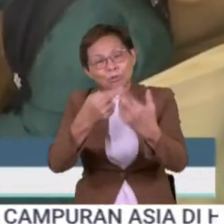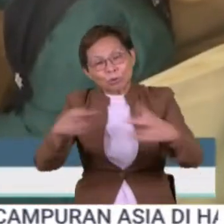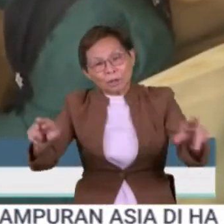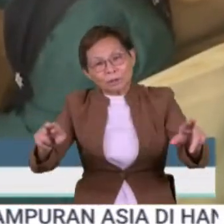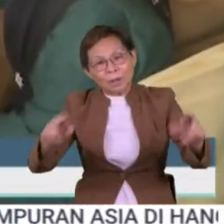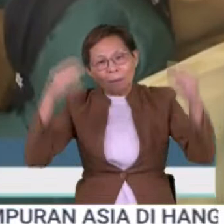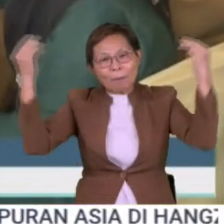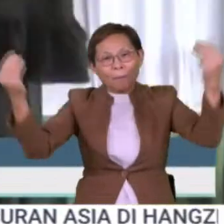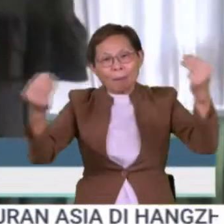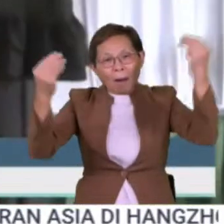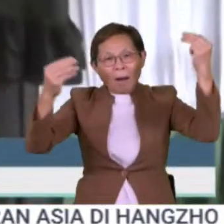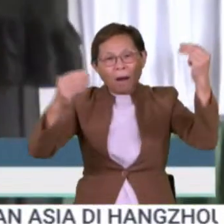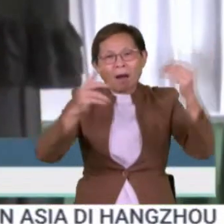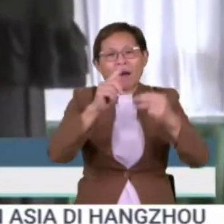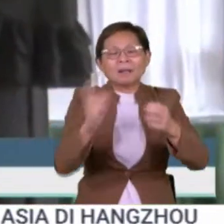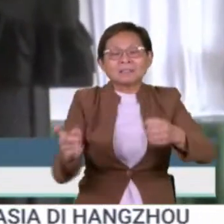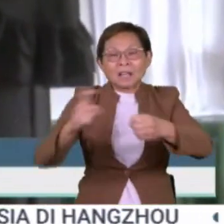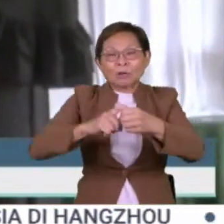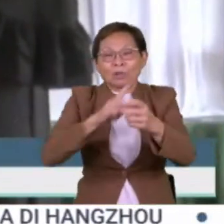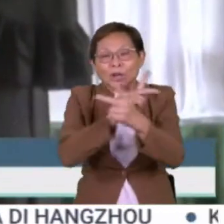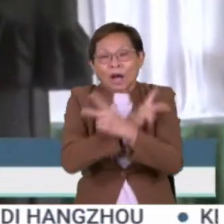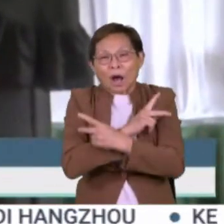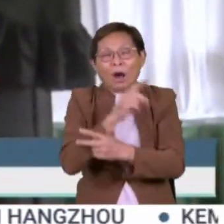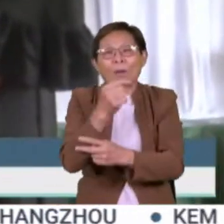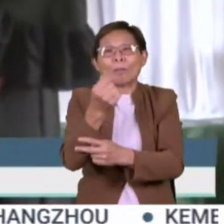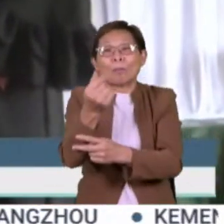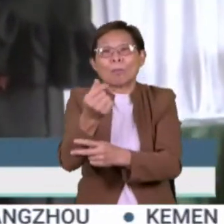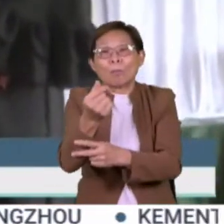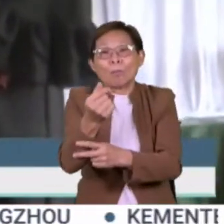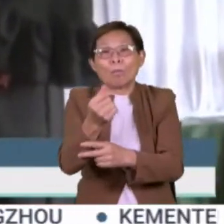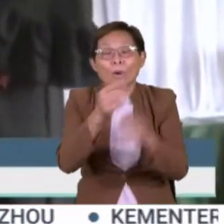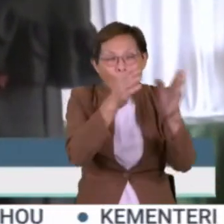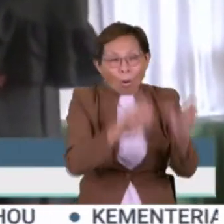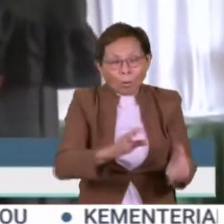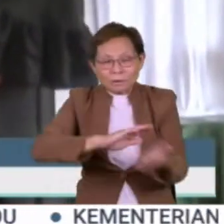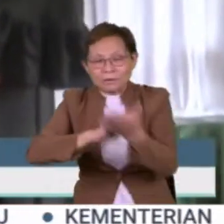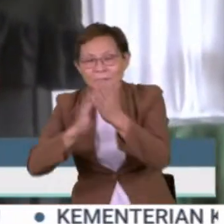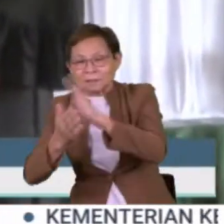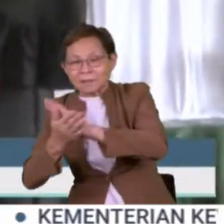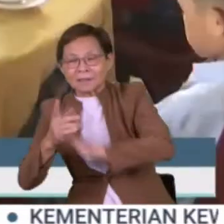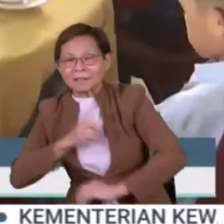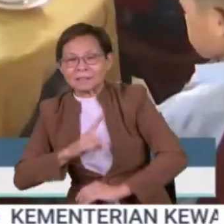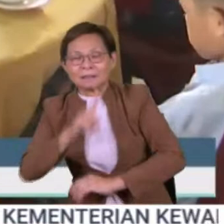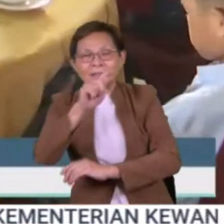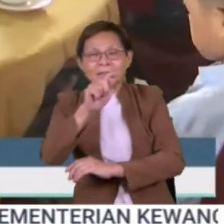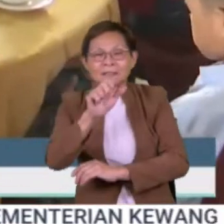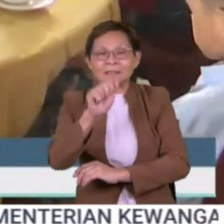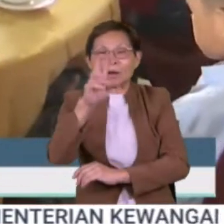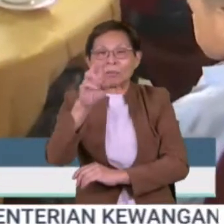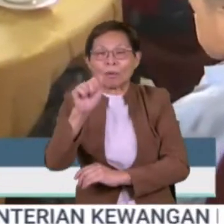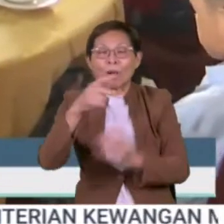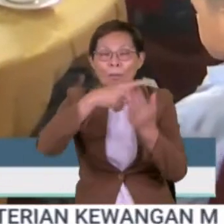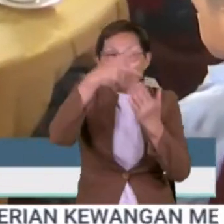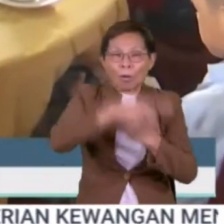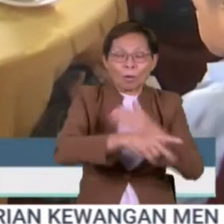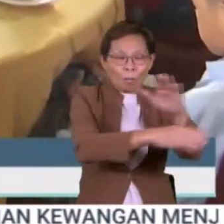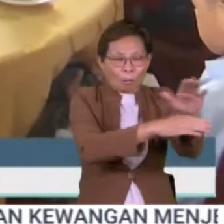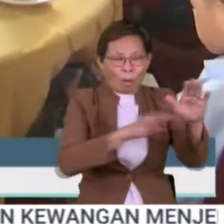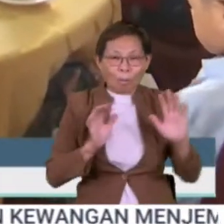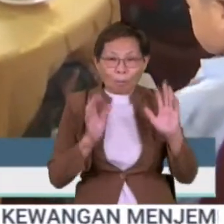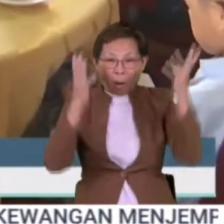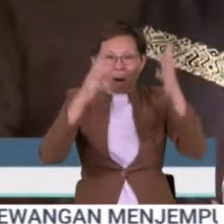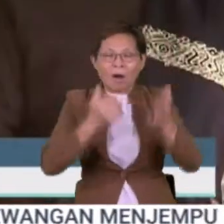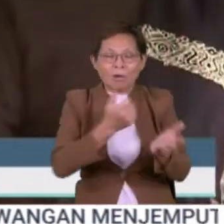majelis tautan kasih anjuran persatuan mualaf muslimah Sabah ditawar program sempurna hari raya Idul Adha ini turut